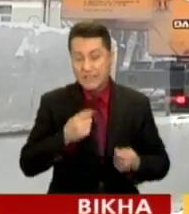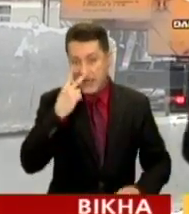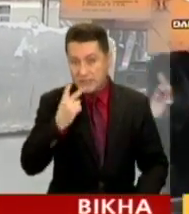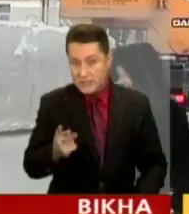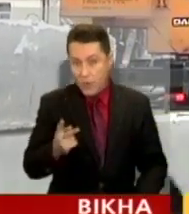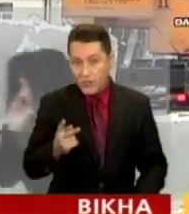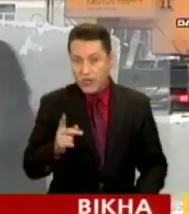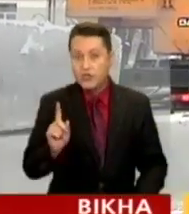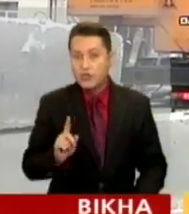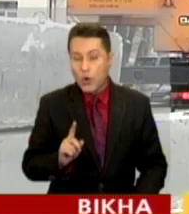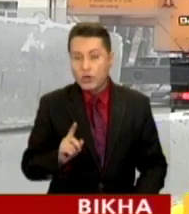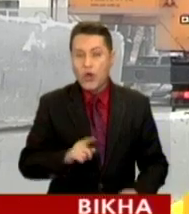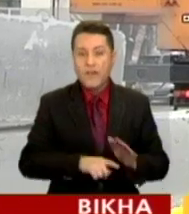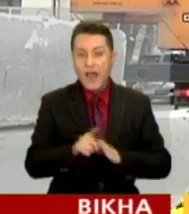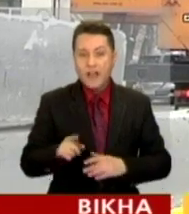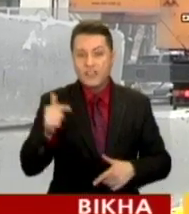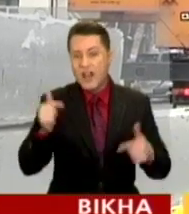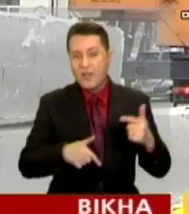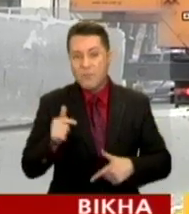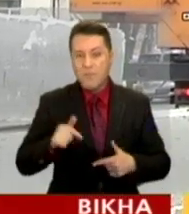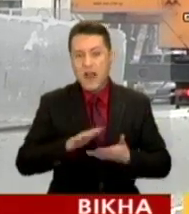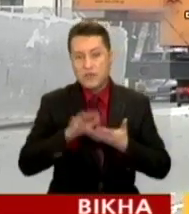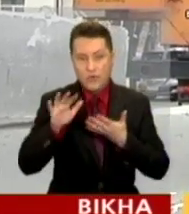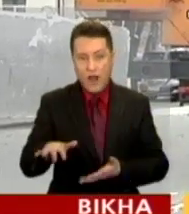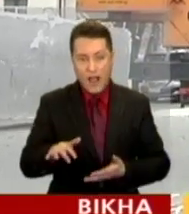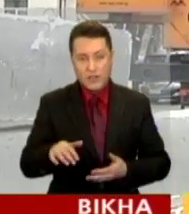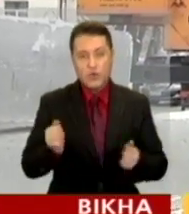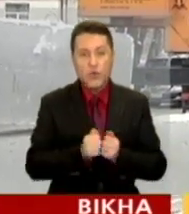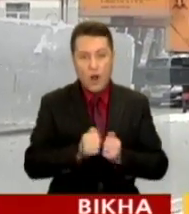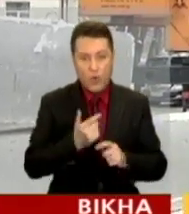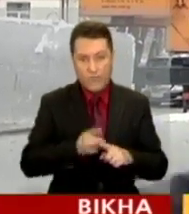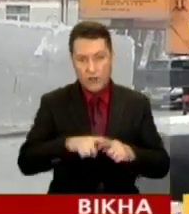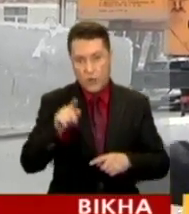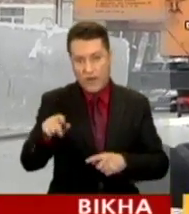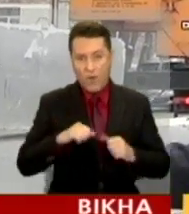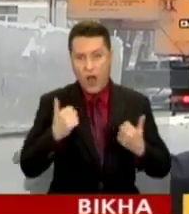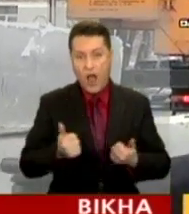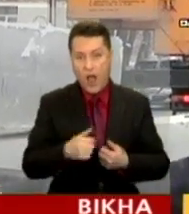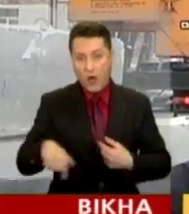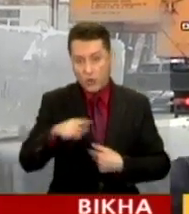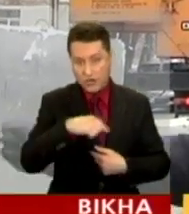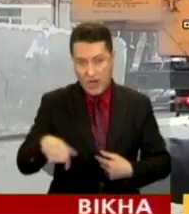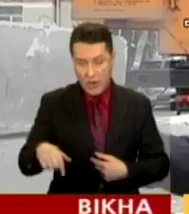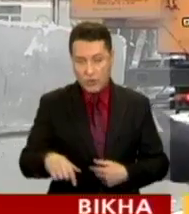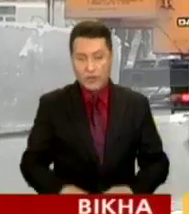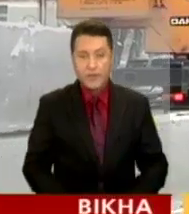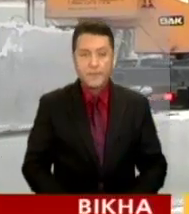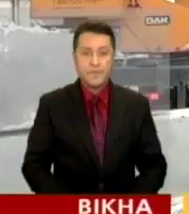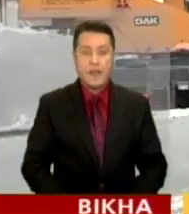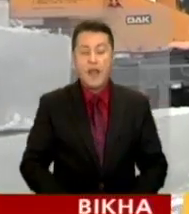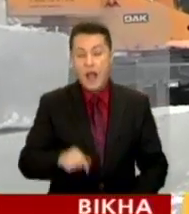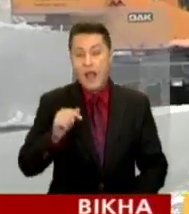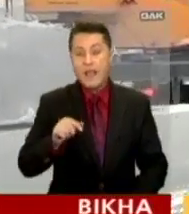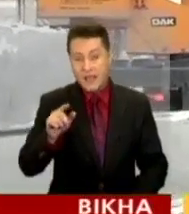что-то. І начал матюкати эту дурную дураков, которые его окружают. Кто-то ждал команду поставить. І теперь тот же человек